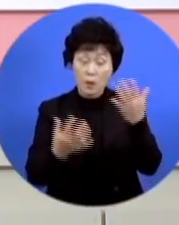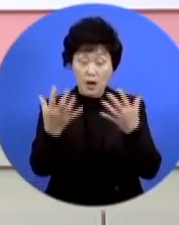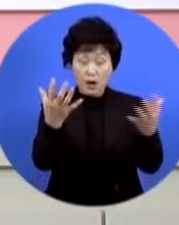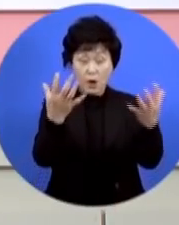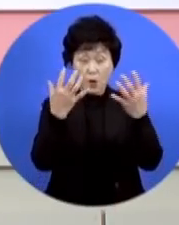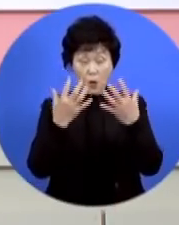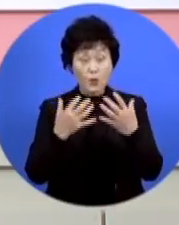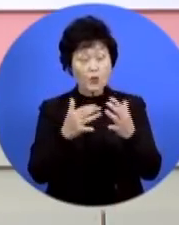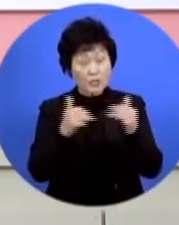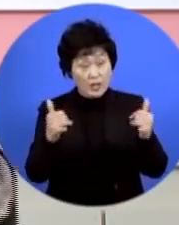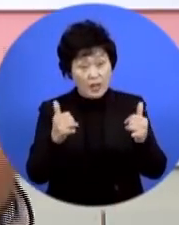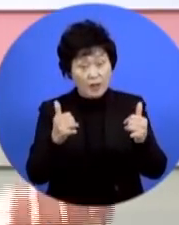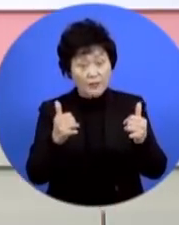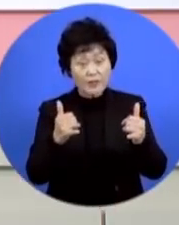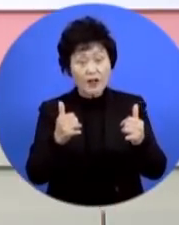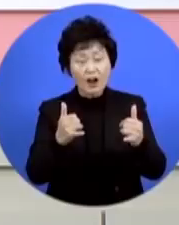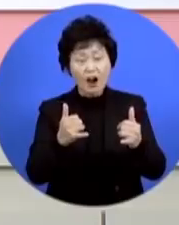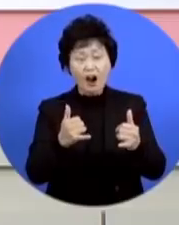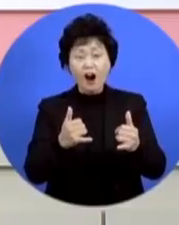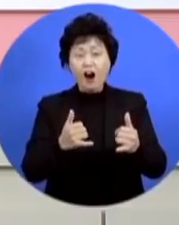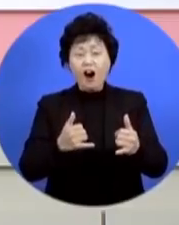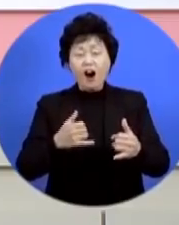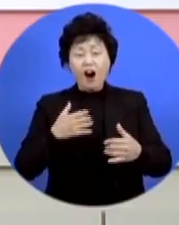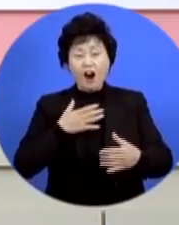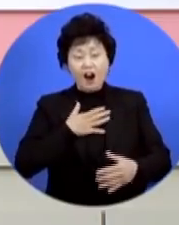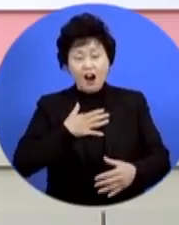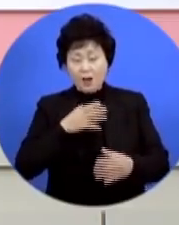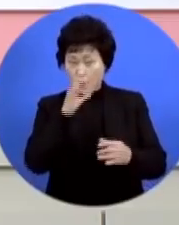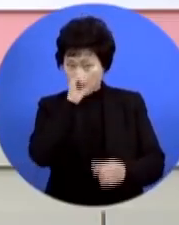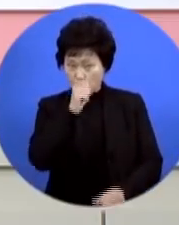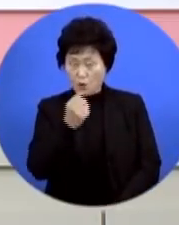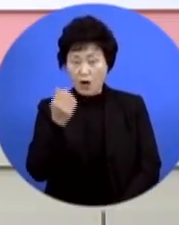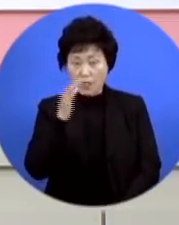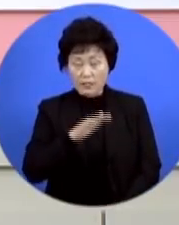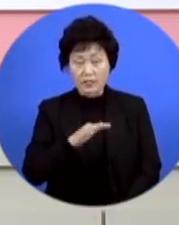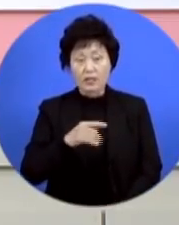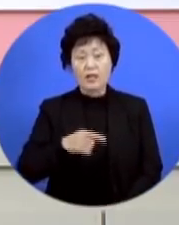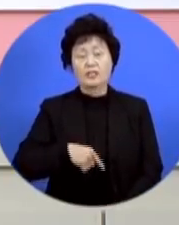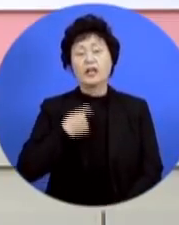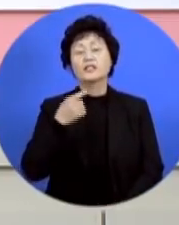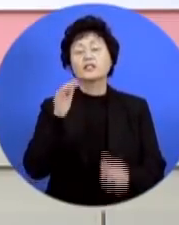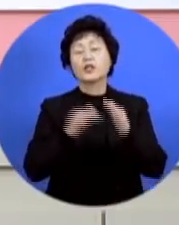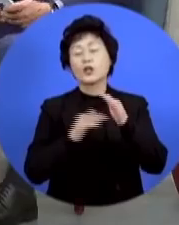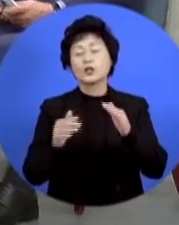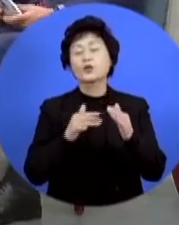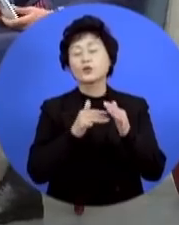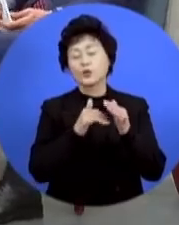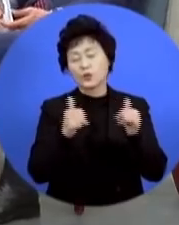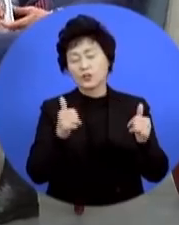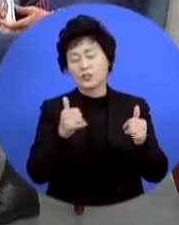생각했지만 그들을 떠나보낸 교회 목사님들이 얼마나 힘들었을까라는 생각을 못했던 것 같아요.